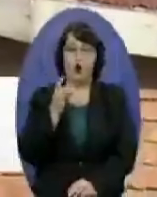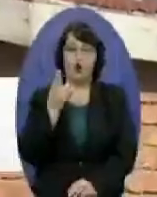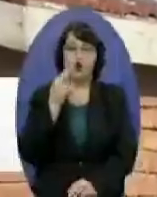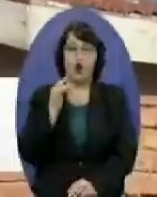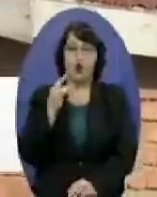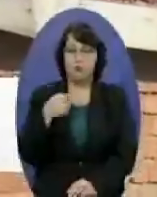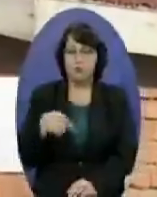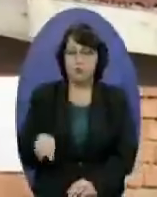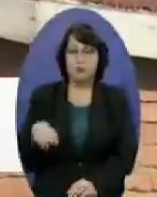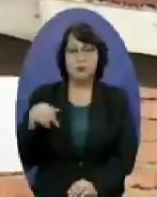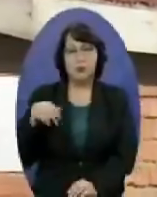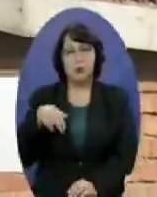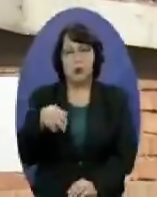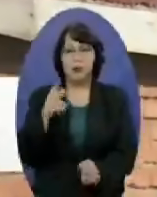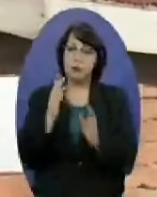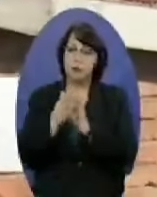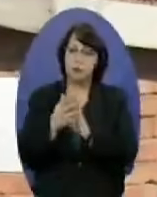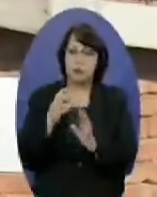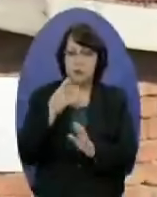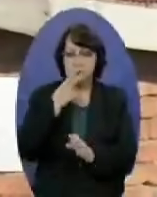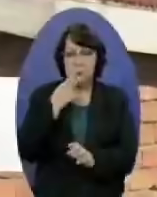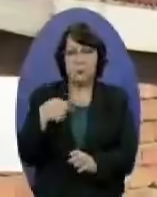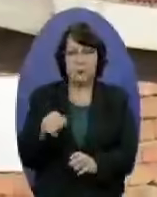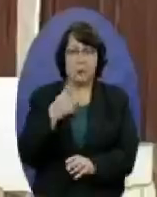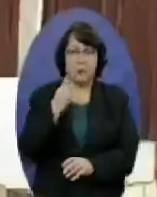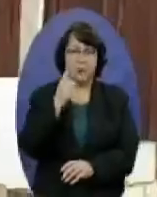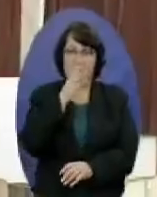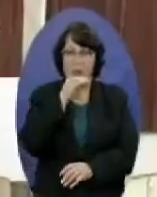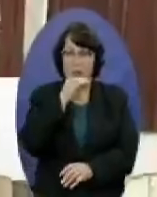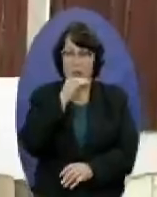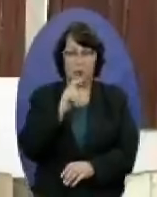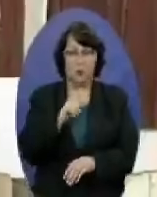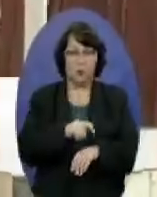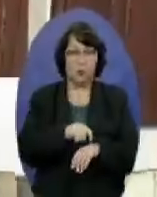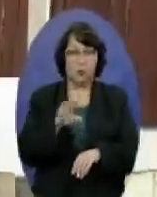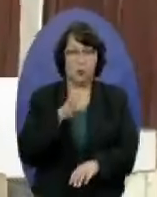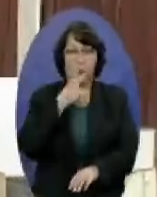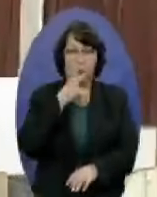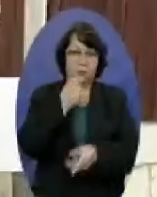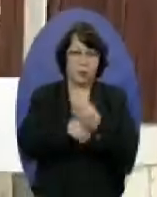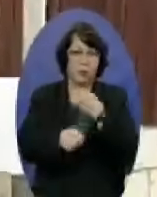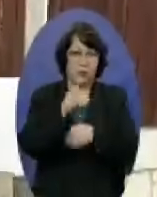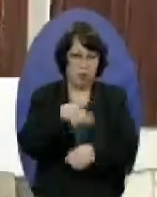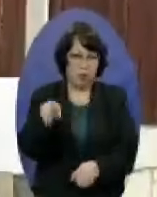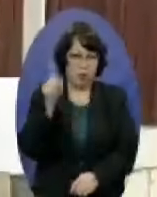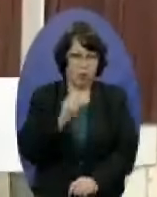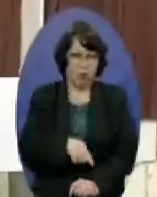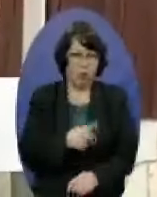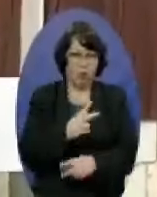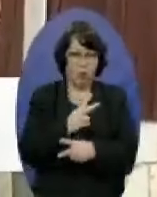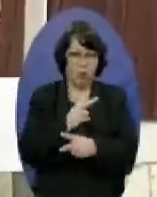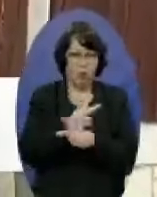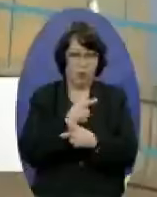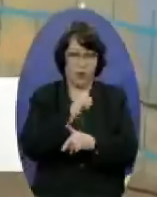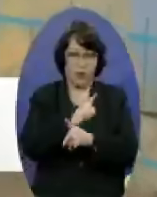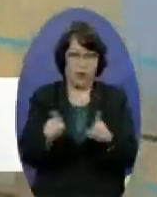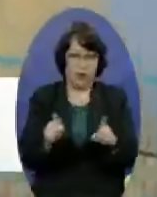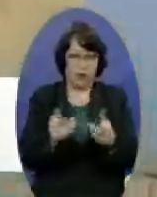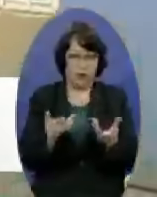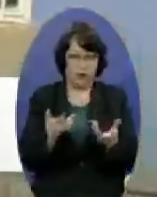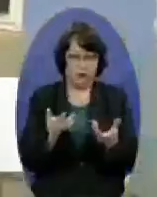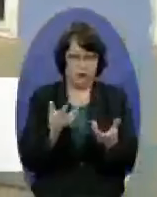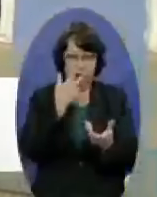Харин 21 наснд хүрээгүй хүнд тамхи худалдахгүй байх гэсэн заалтыг дэлгүүрүүд биелүүлж байгаа эсхийг бид тантахад мөн л энэ хууль хэрэгжихгүй байна.